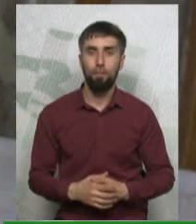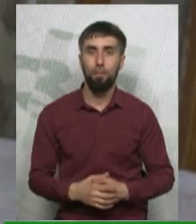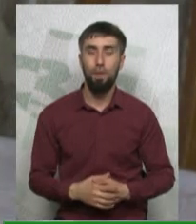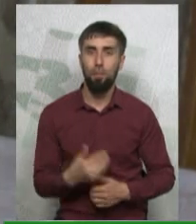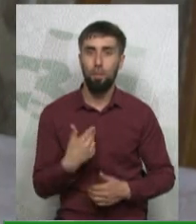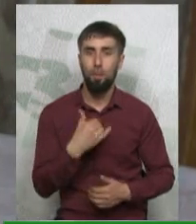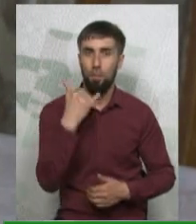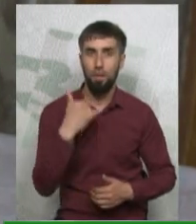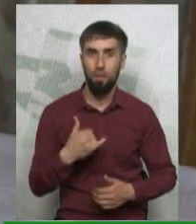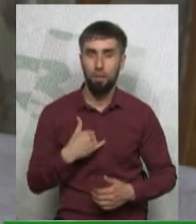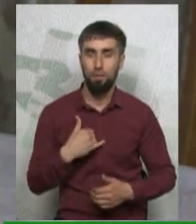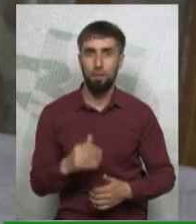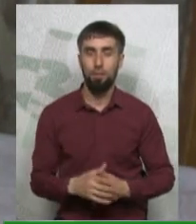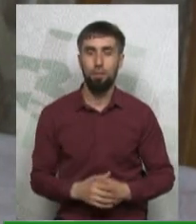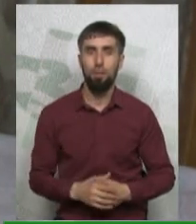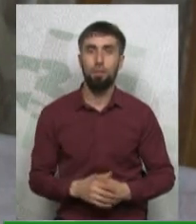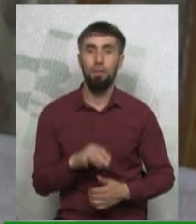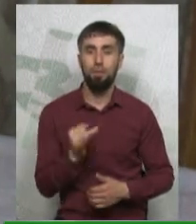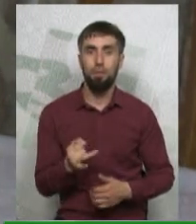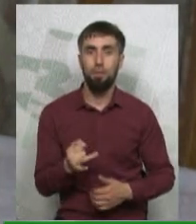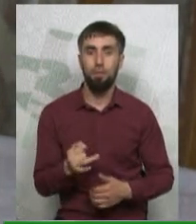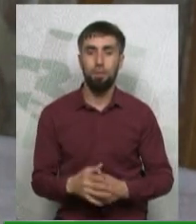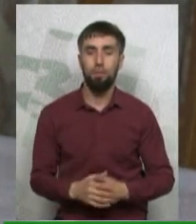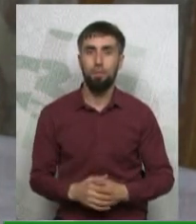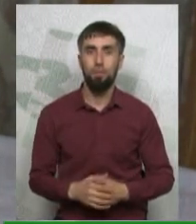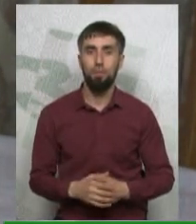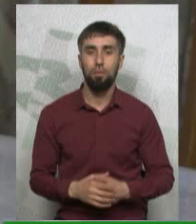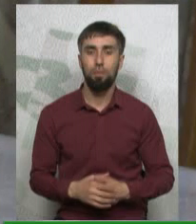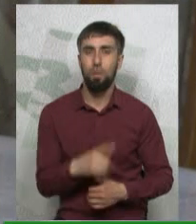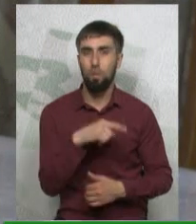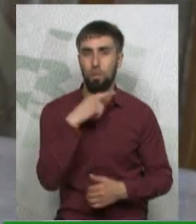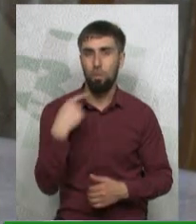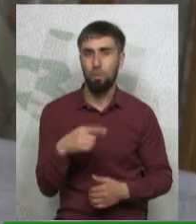Телефон, ты говоришь. Телефон держится. Я говорю,